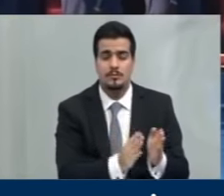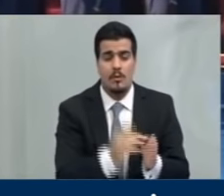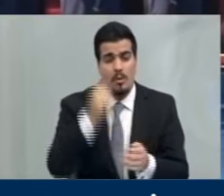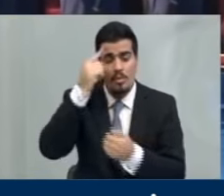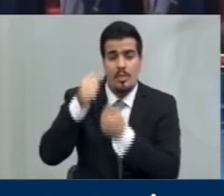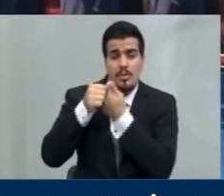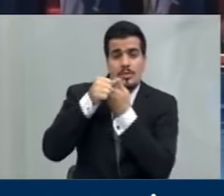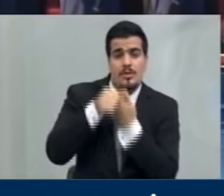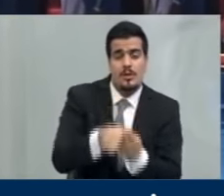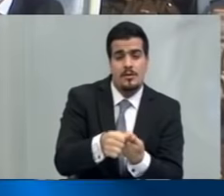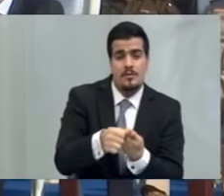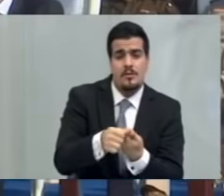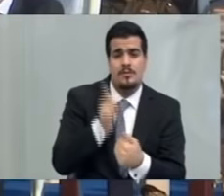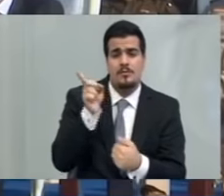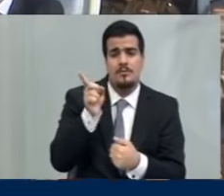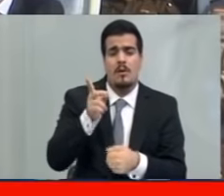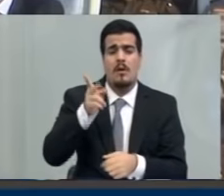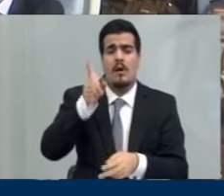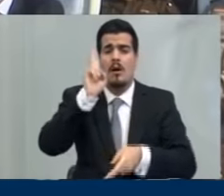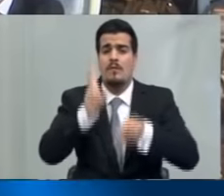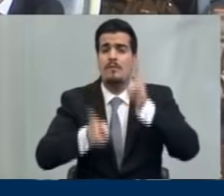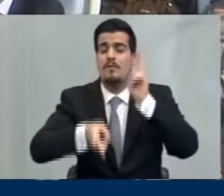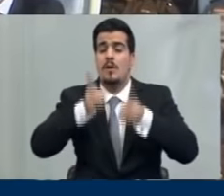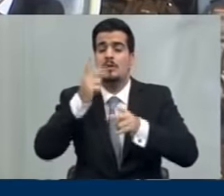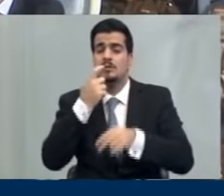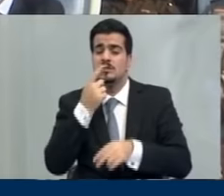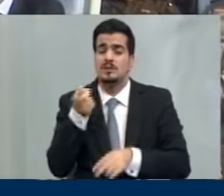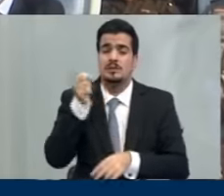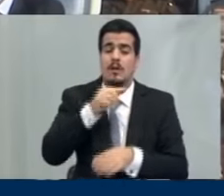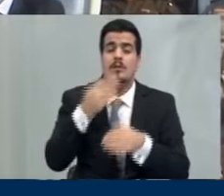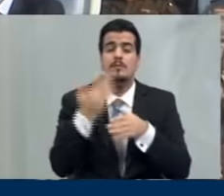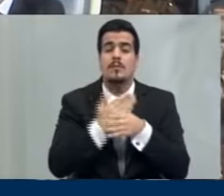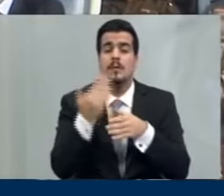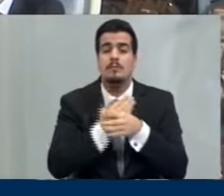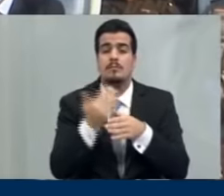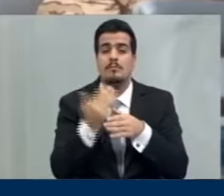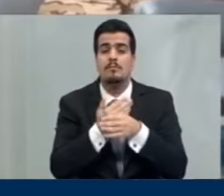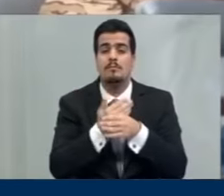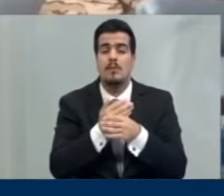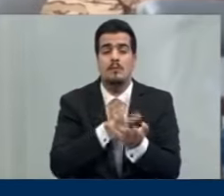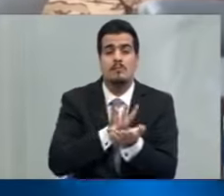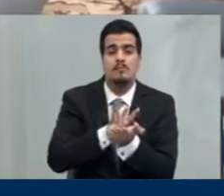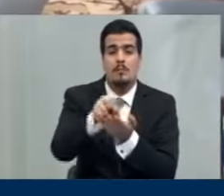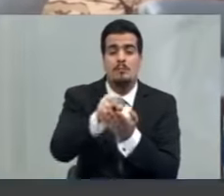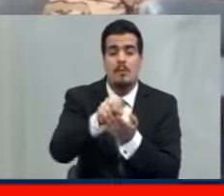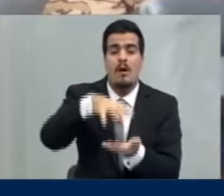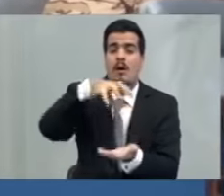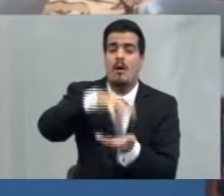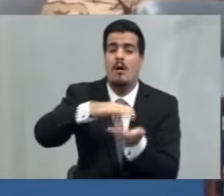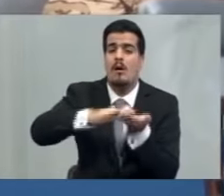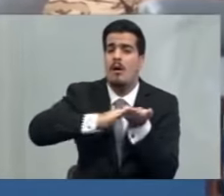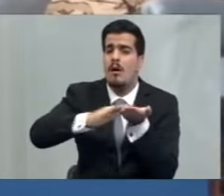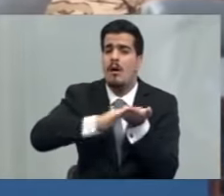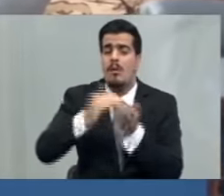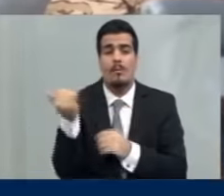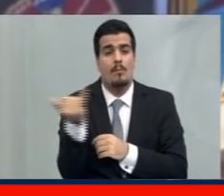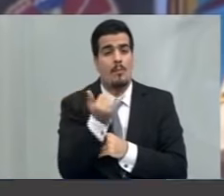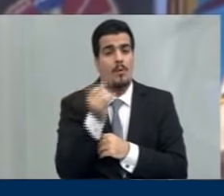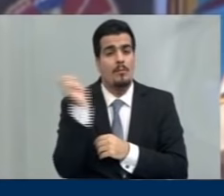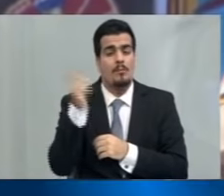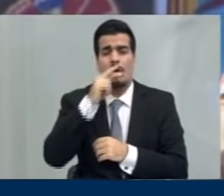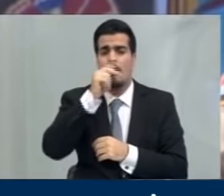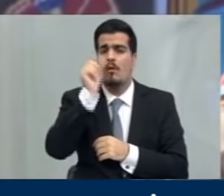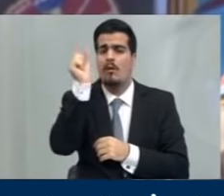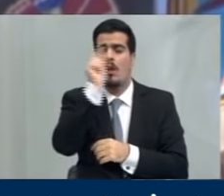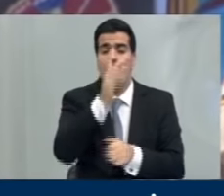استذكار صناع النصر وإيقونة الانتصار الذين قدموا أنفسهم قربانا لتحرير هذه الأرض كان في مقدمة كلمات